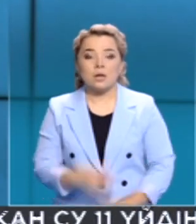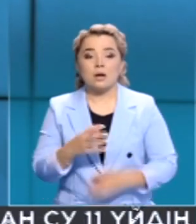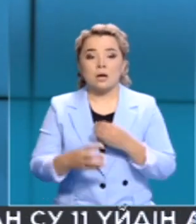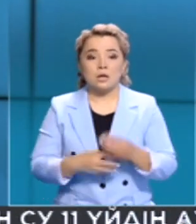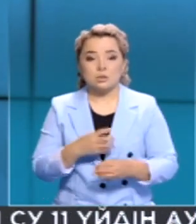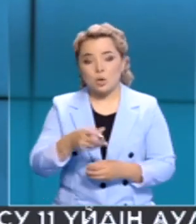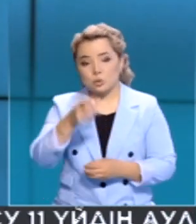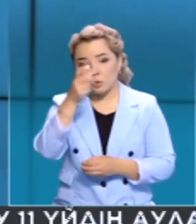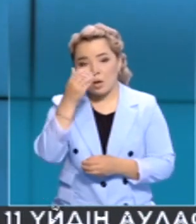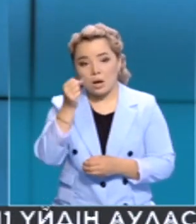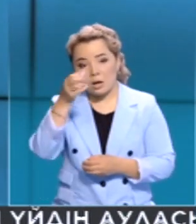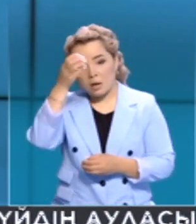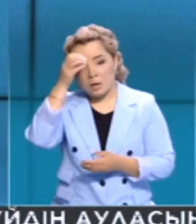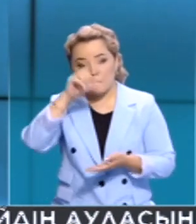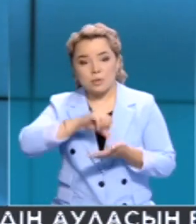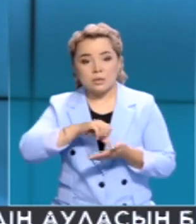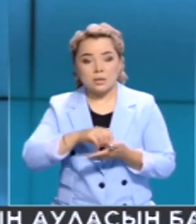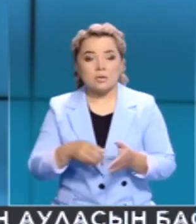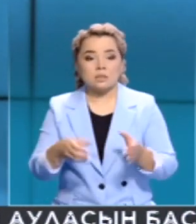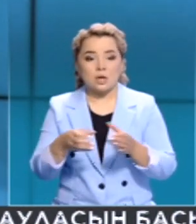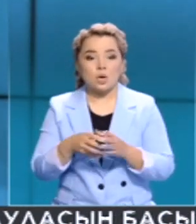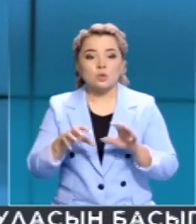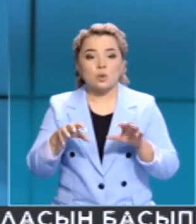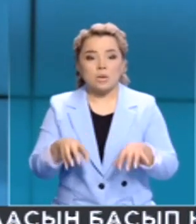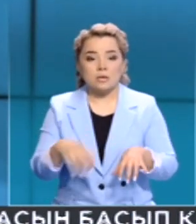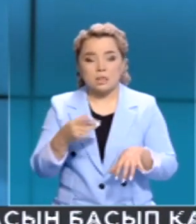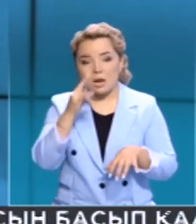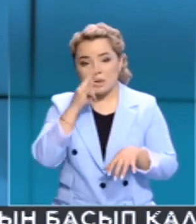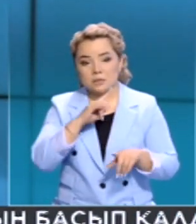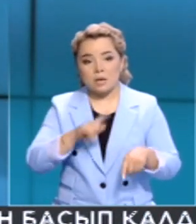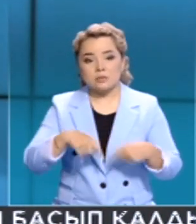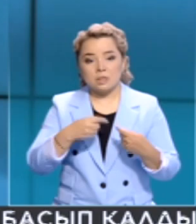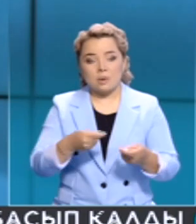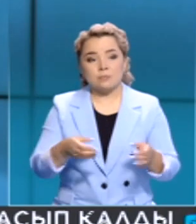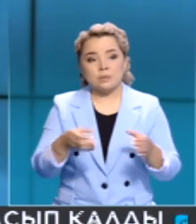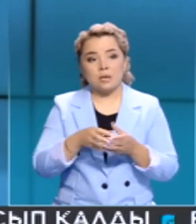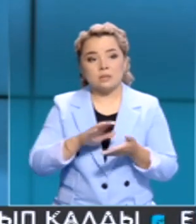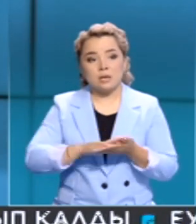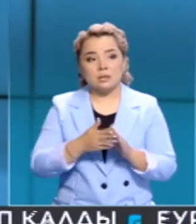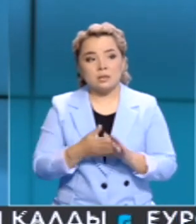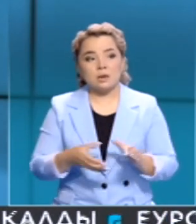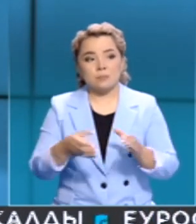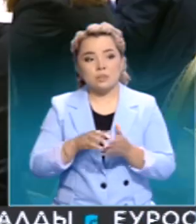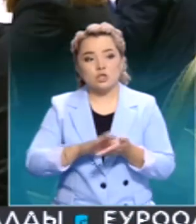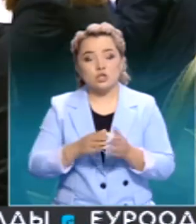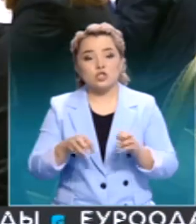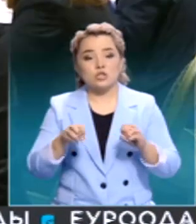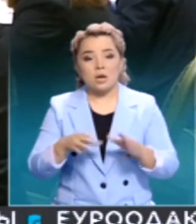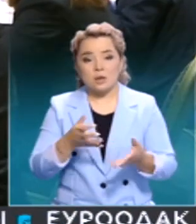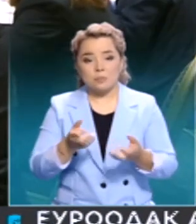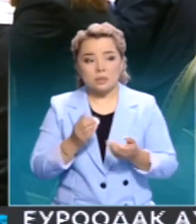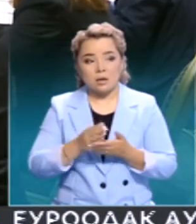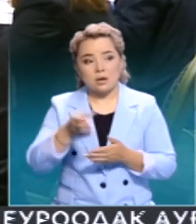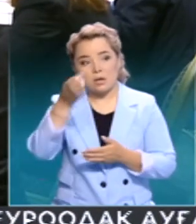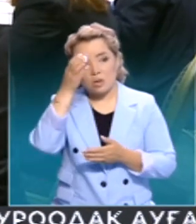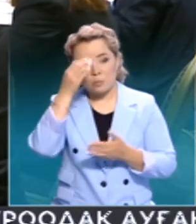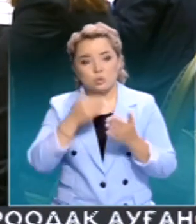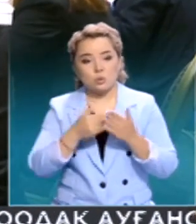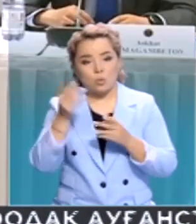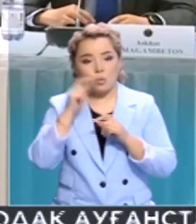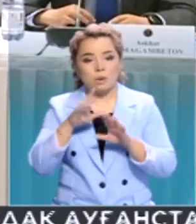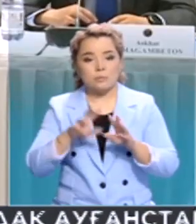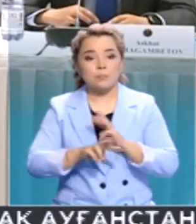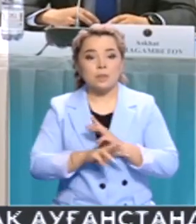Халқаралық Түрк Академиясы ғылыми кеңесінің төрағалығы Қазақстанға берілді. Кеңес отырысында тараптар осындай шешім қабылдап, ғылым және жоғарғы